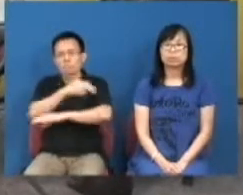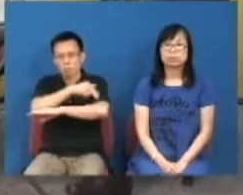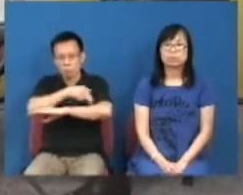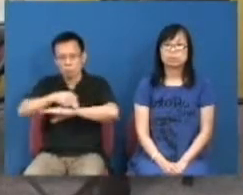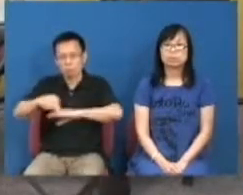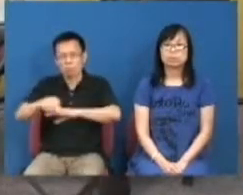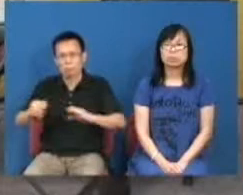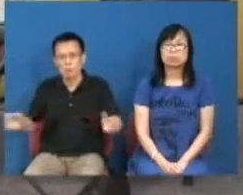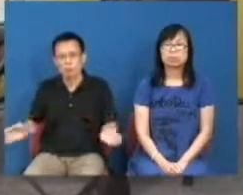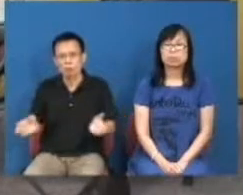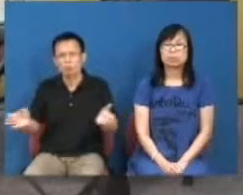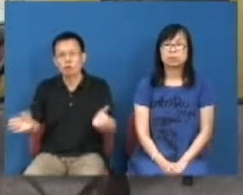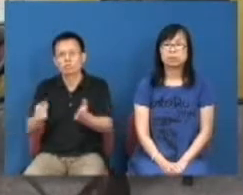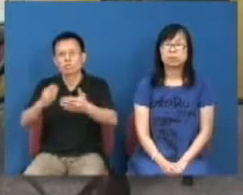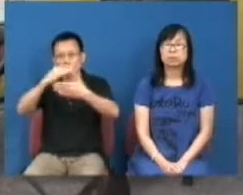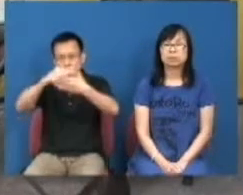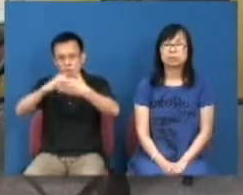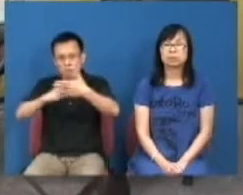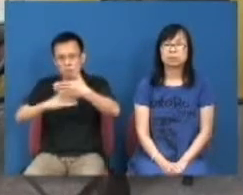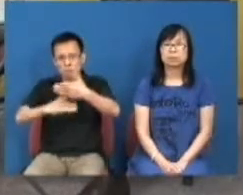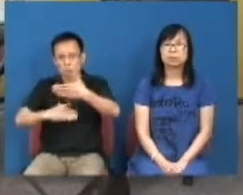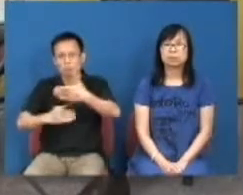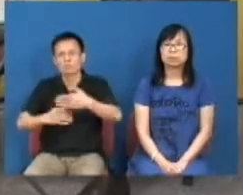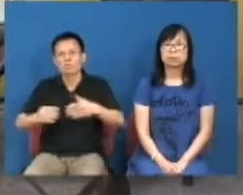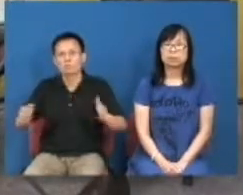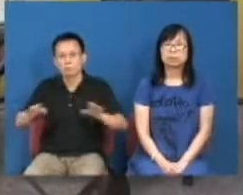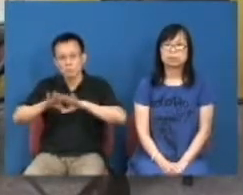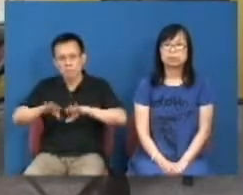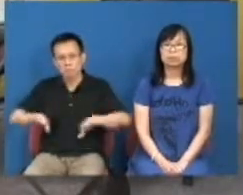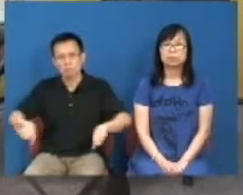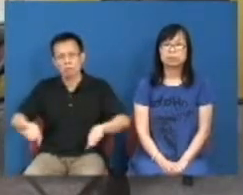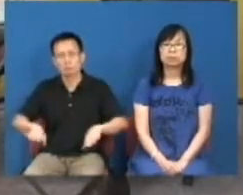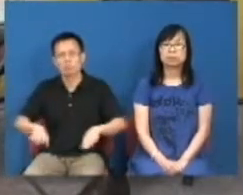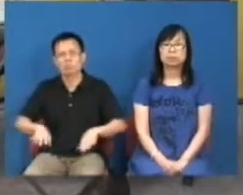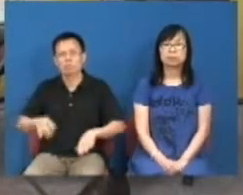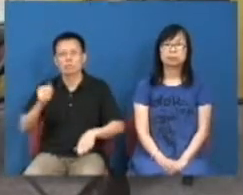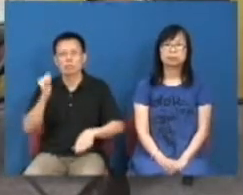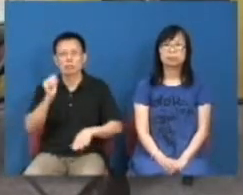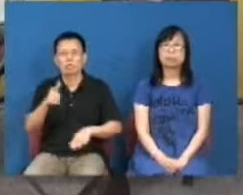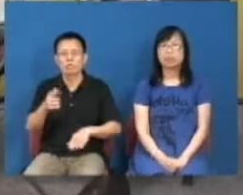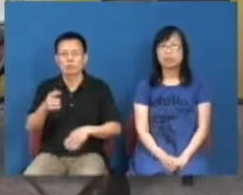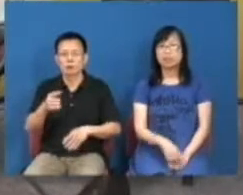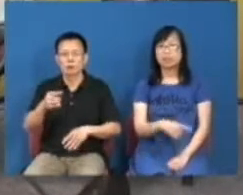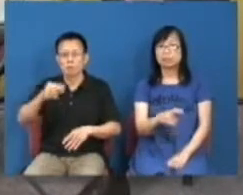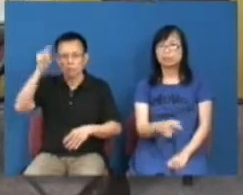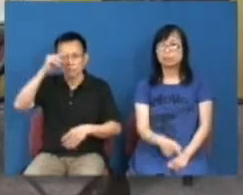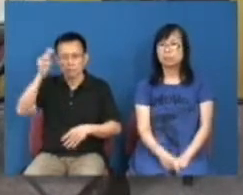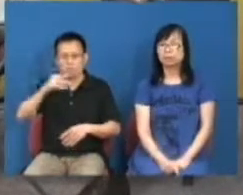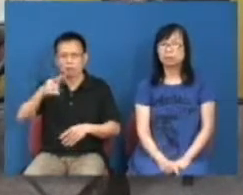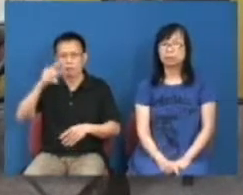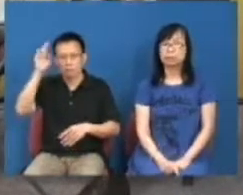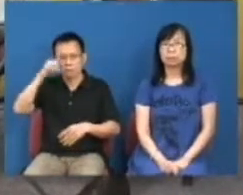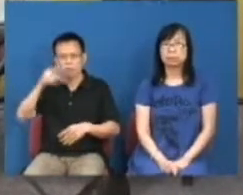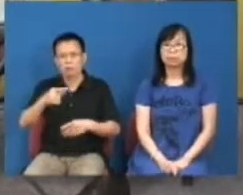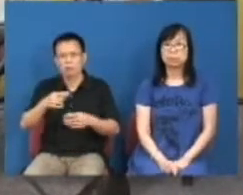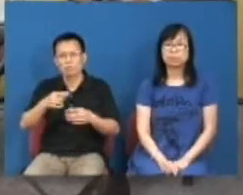推廣制度，去推廣調解，好過我哋每一日都係大精神 訴諸法院法庭 啊，調解啊，調解